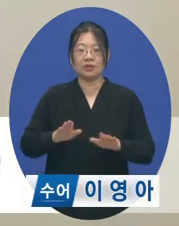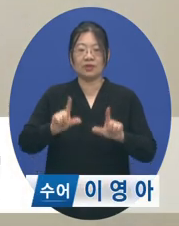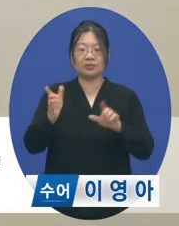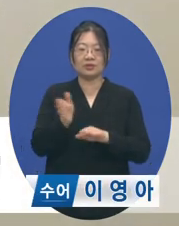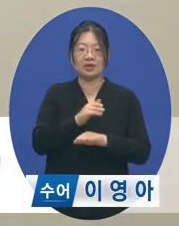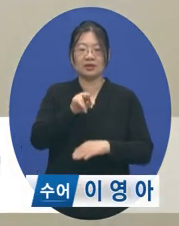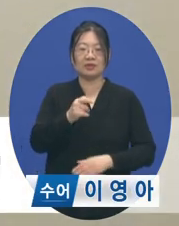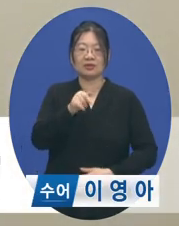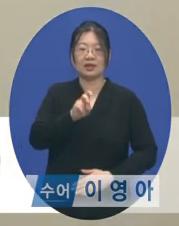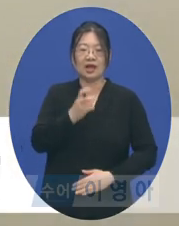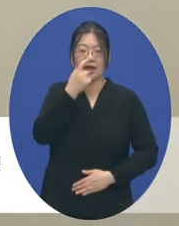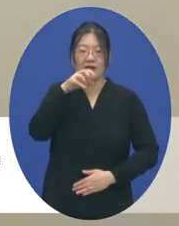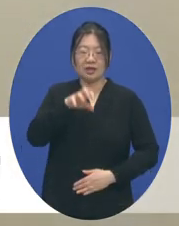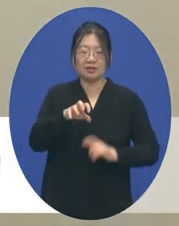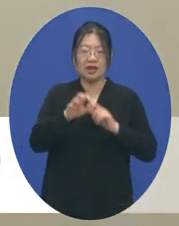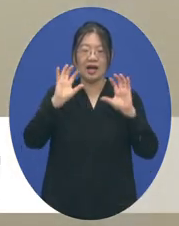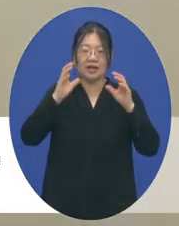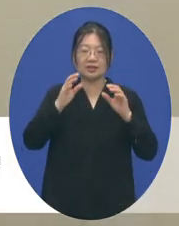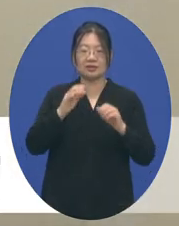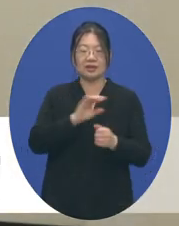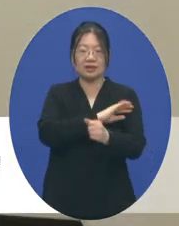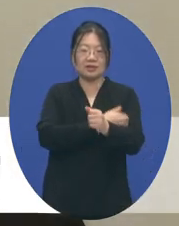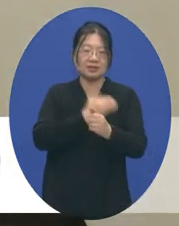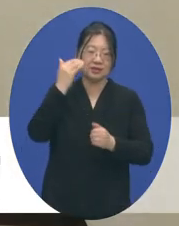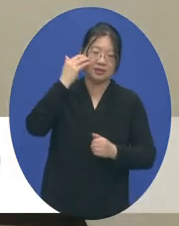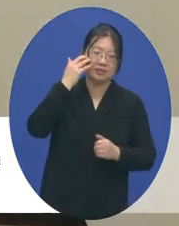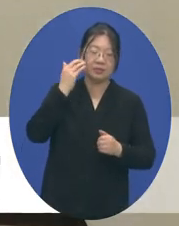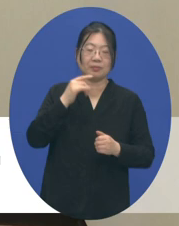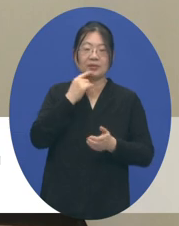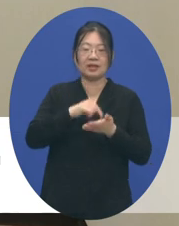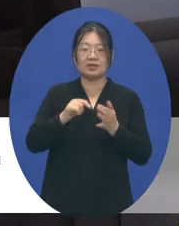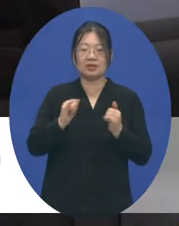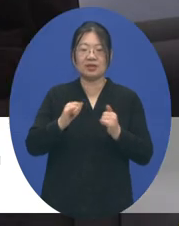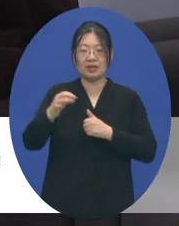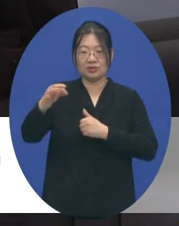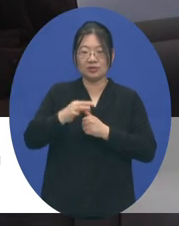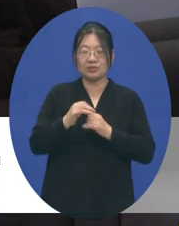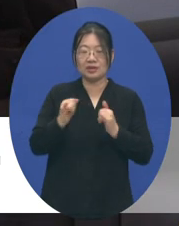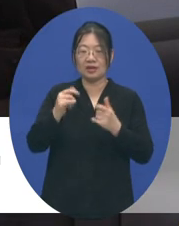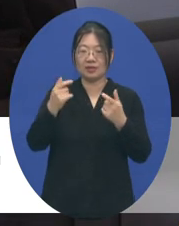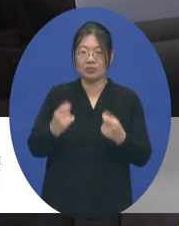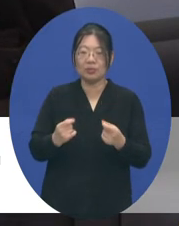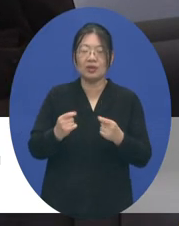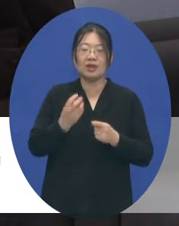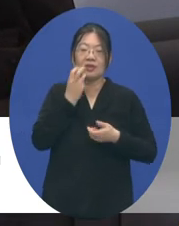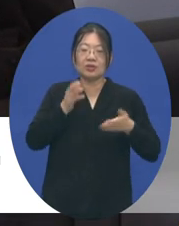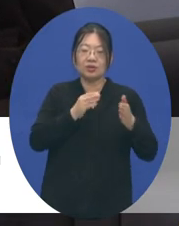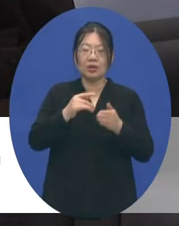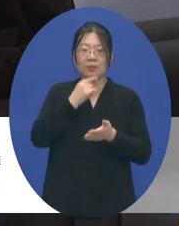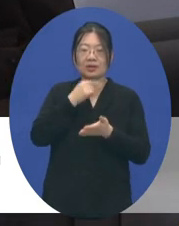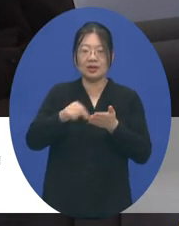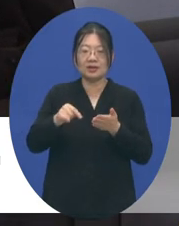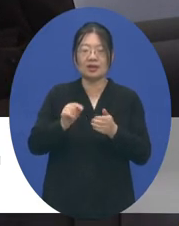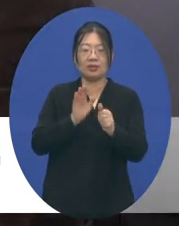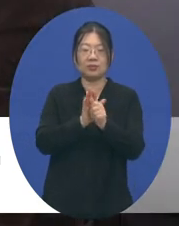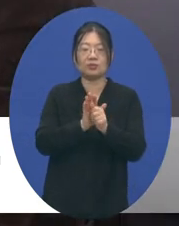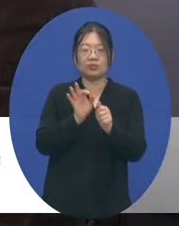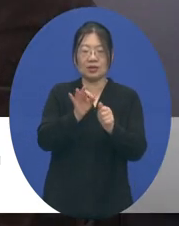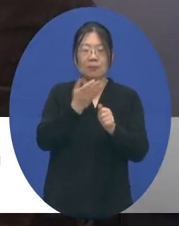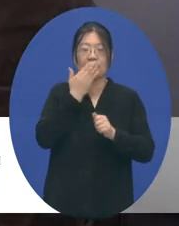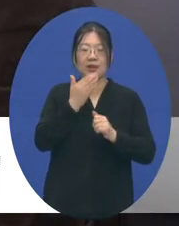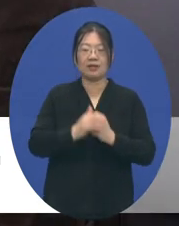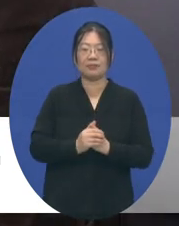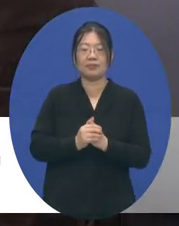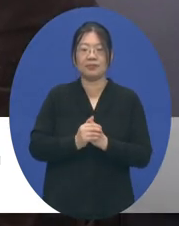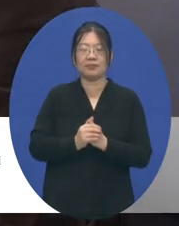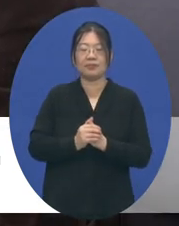올해부터 선감하고 나동 인권침해 사건 피해자 중 기초생활수급자도 경기도의 피해자 생계 보조수당을 받을 수 있게 됐습니다.